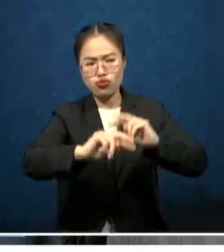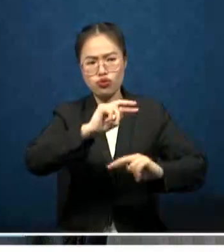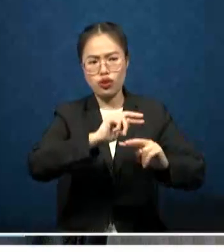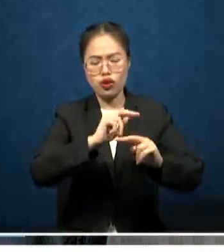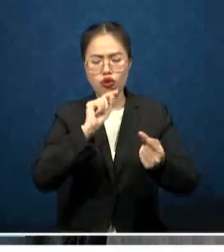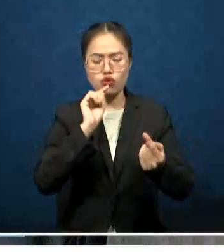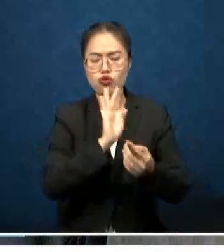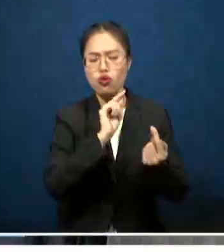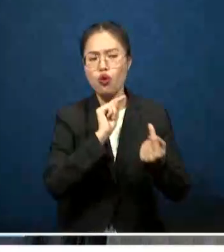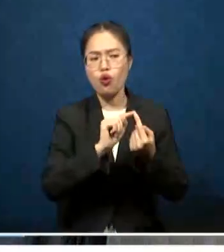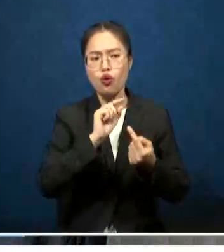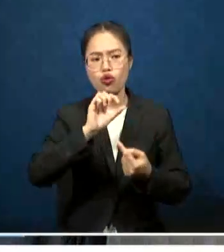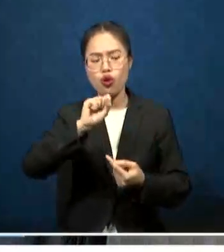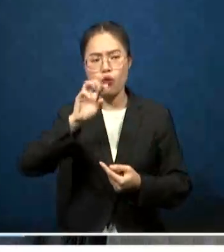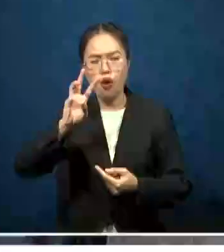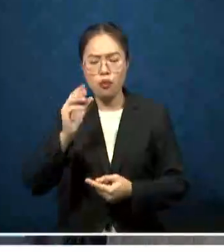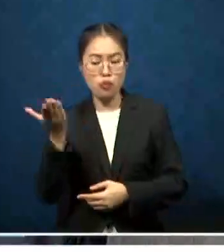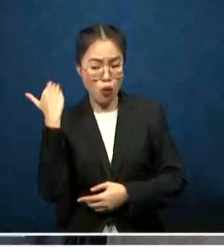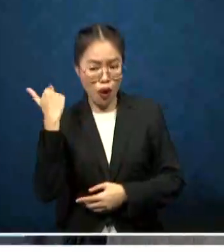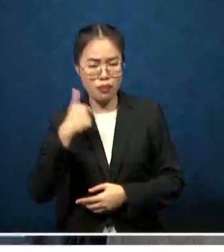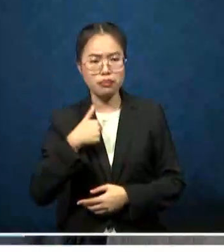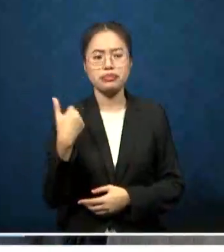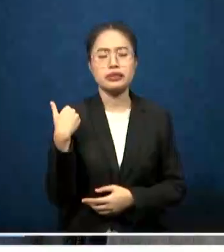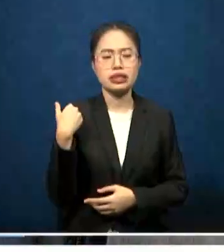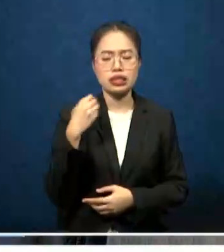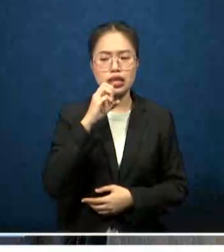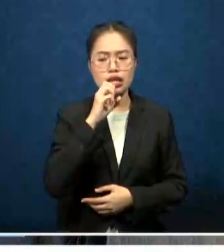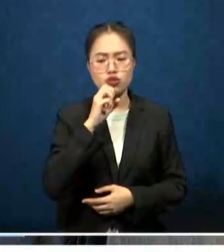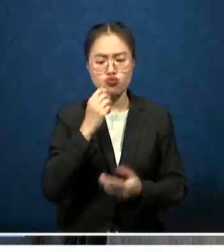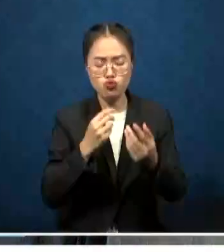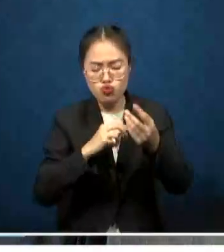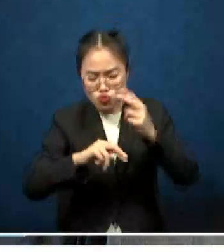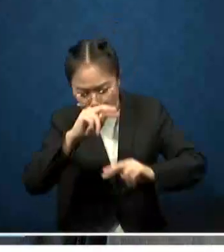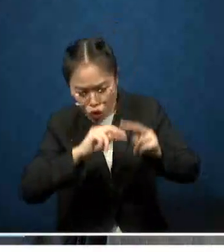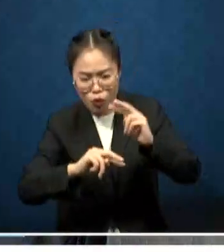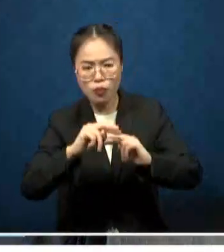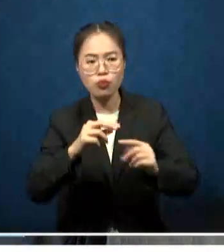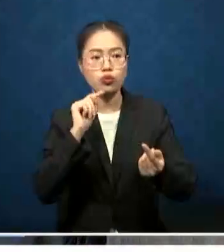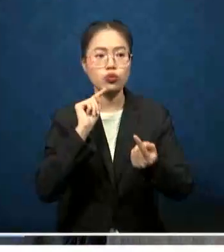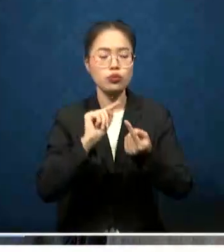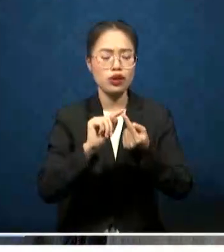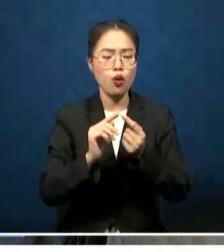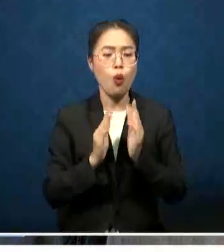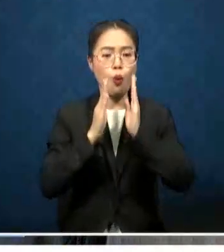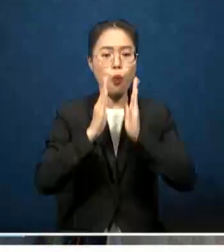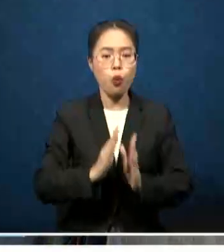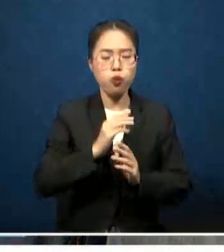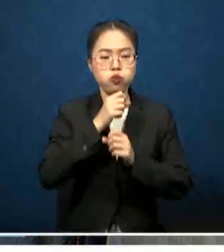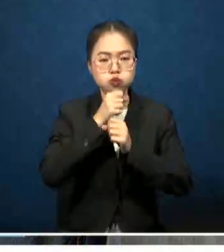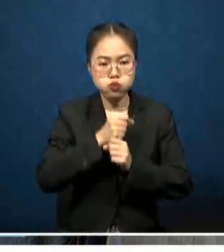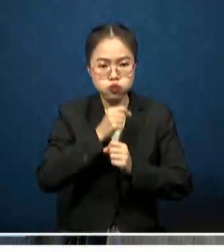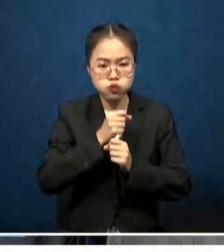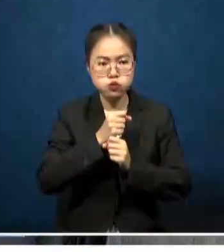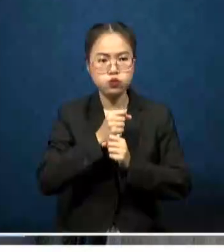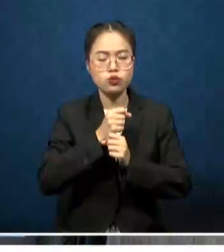วุฒิสภาเพิ่งสอบกรณีที่ผู้สูงอายุอดีต